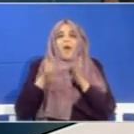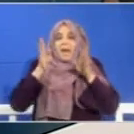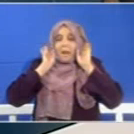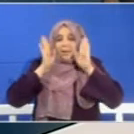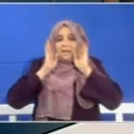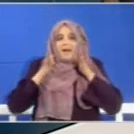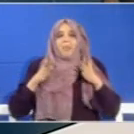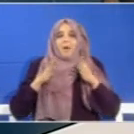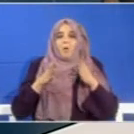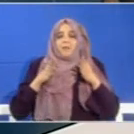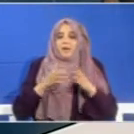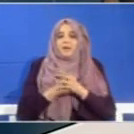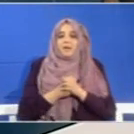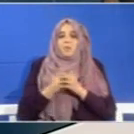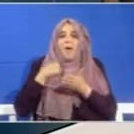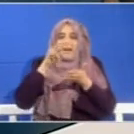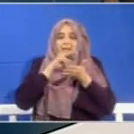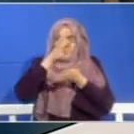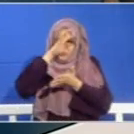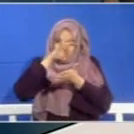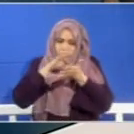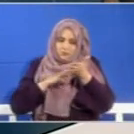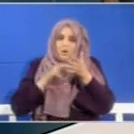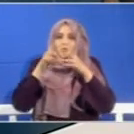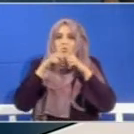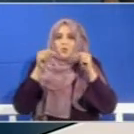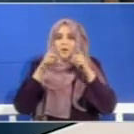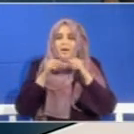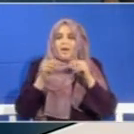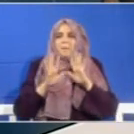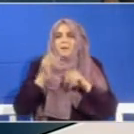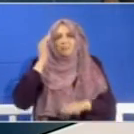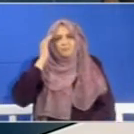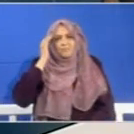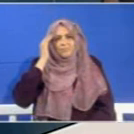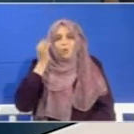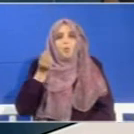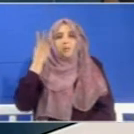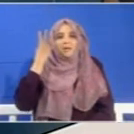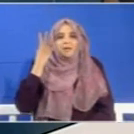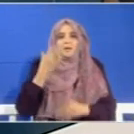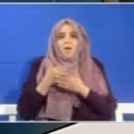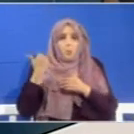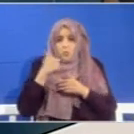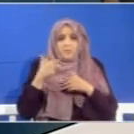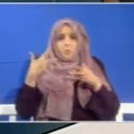نعم نقرأ سورة طويلة ومن بعد ننسى في وسط الصلاة، ننسى نكمل السورة، معليش